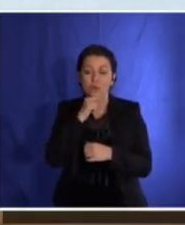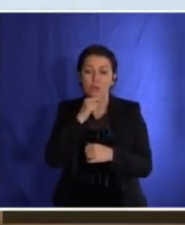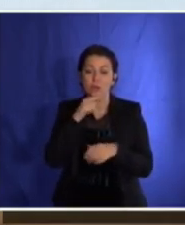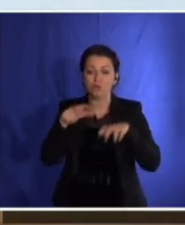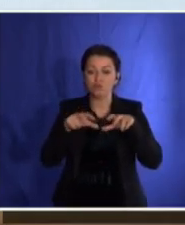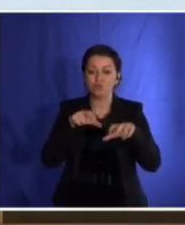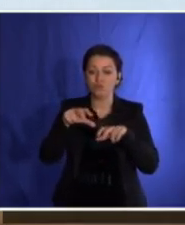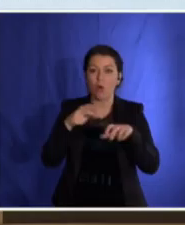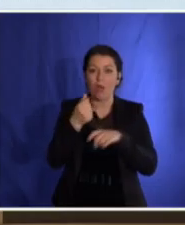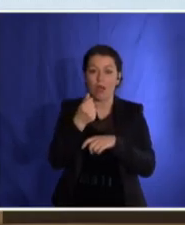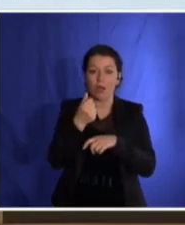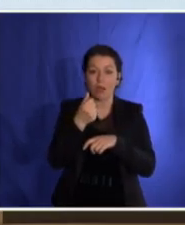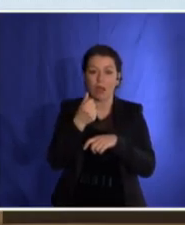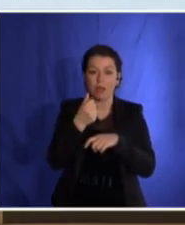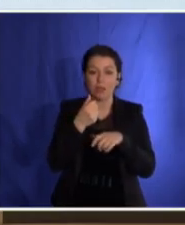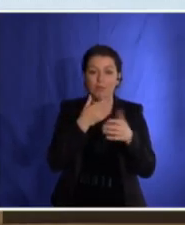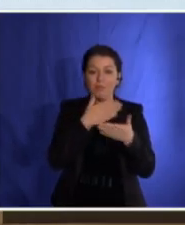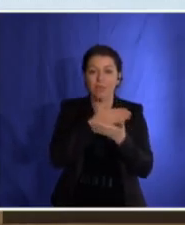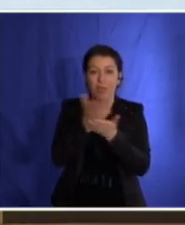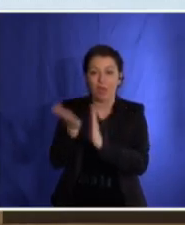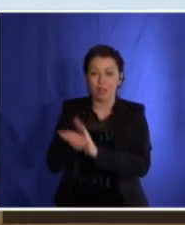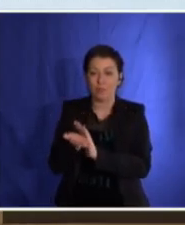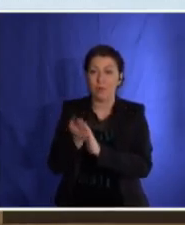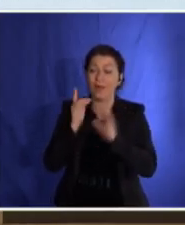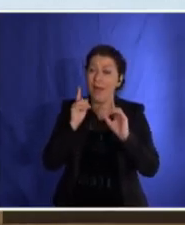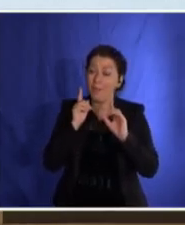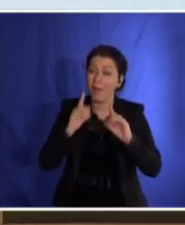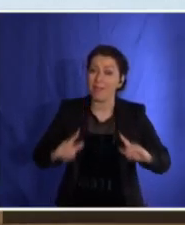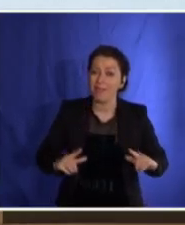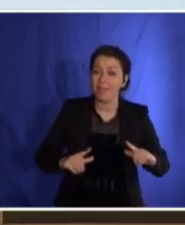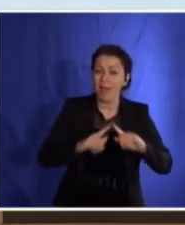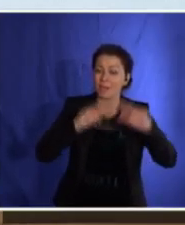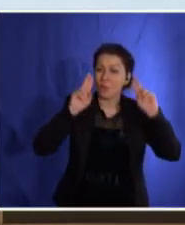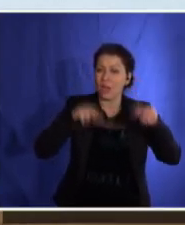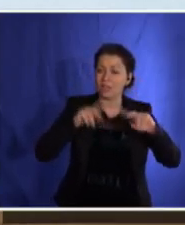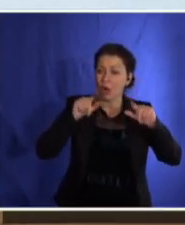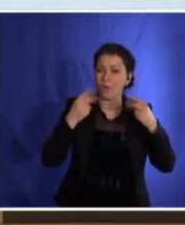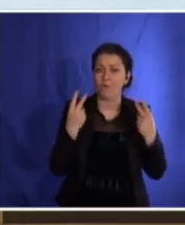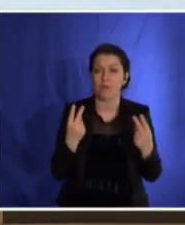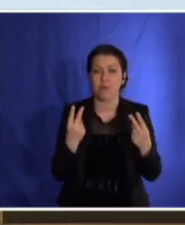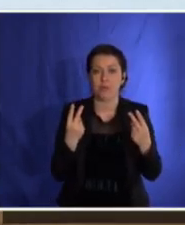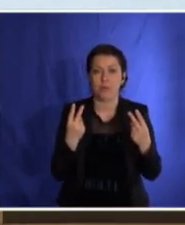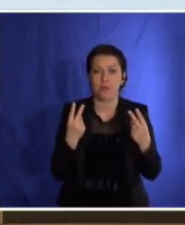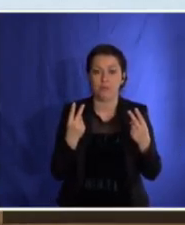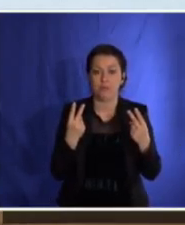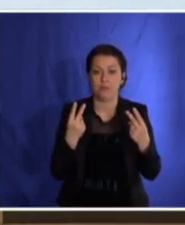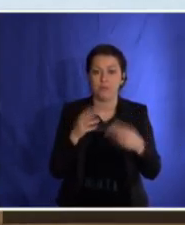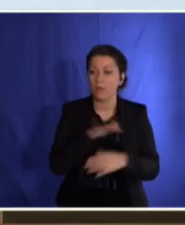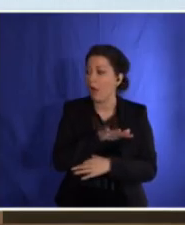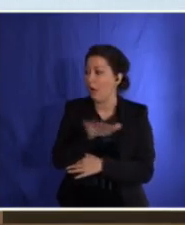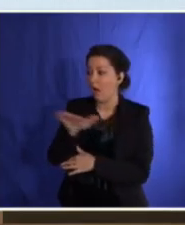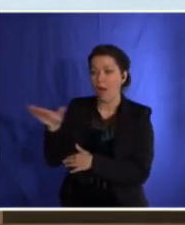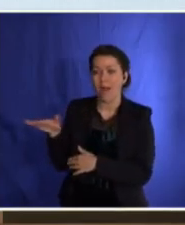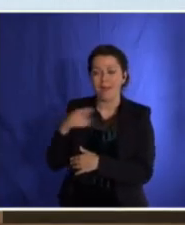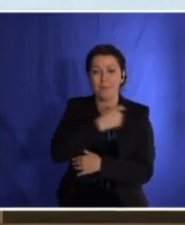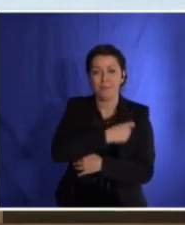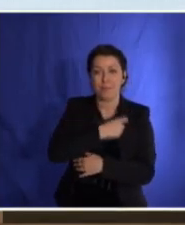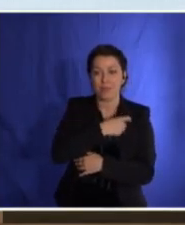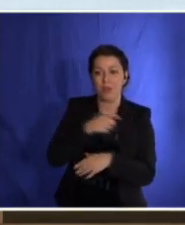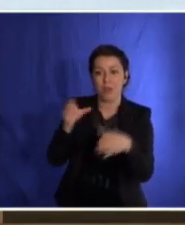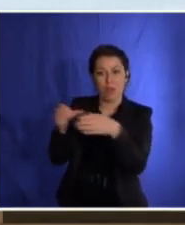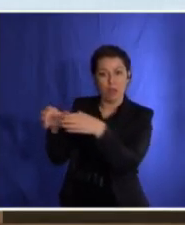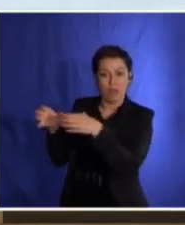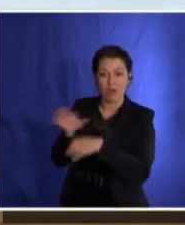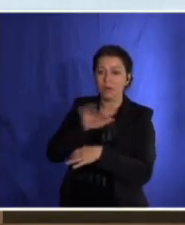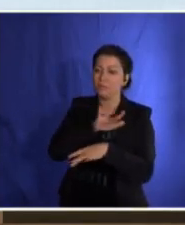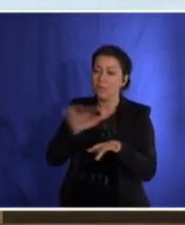Steuergelder, aber es geht auch um Leistungsgerechtigkeit. All diese Parteien haben ihre Ideale und